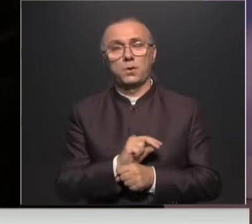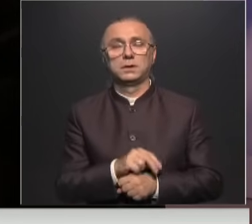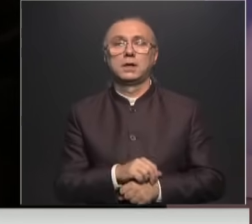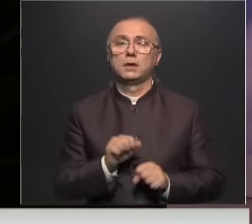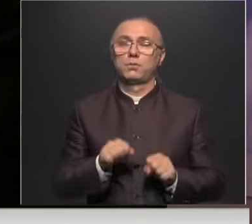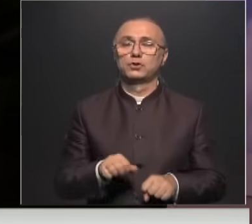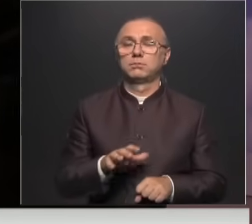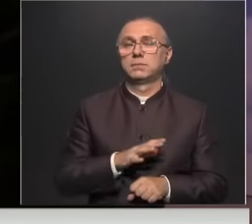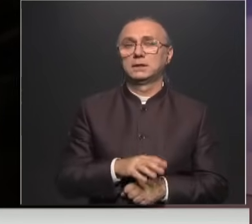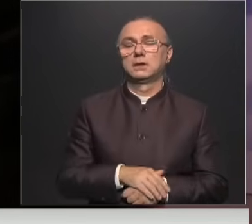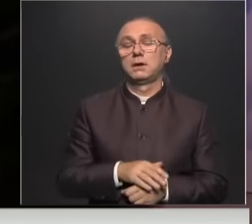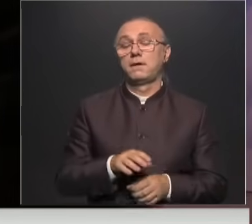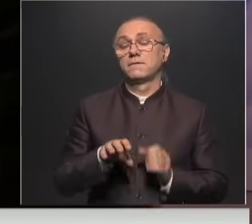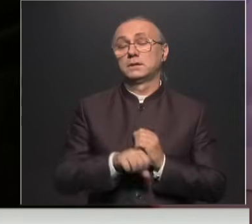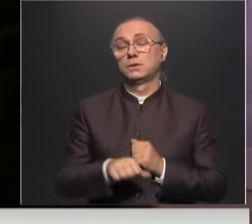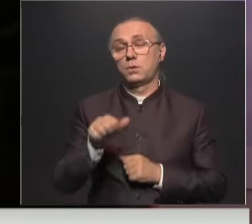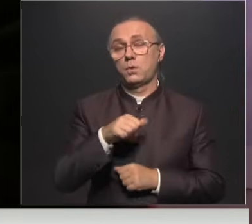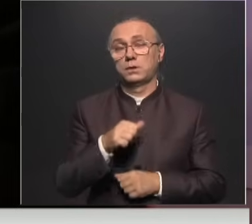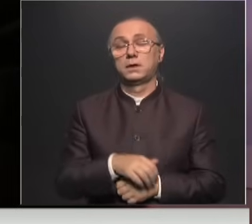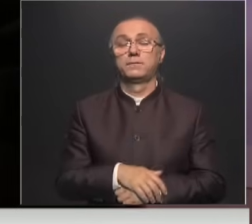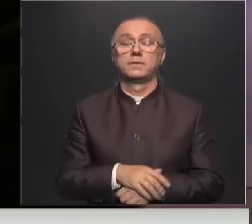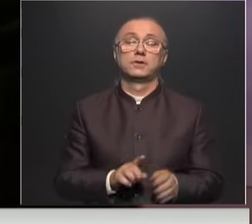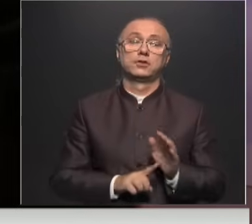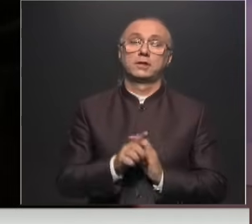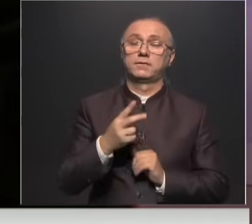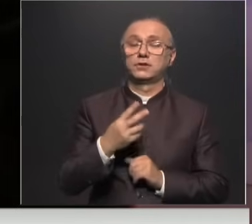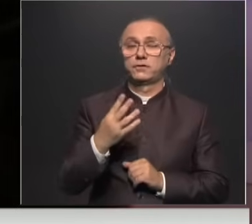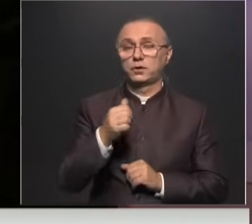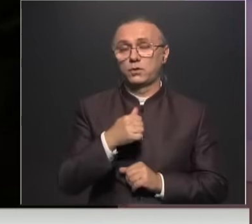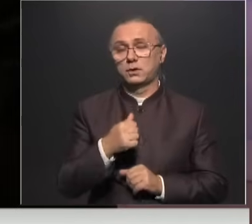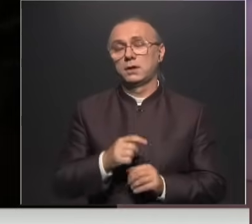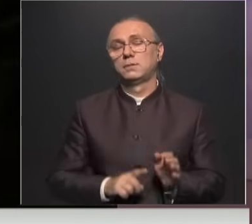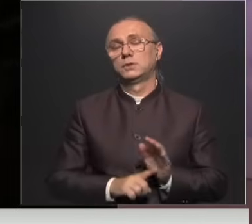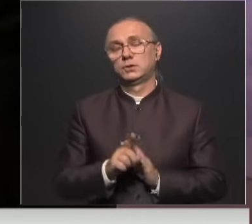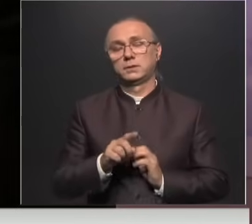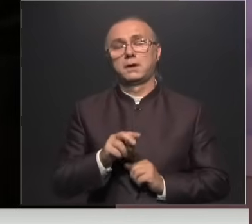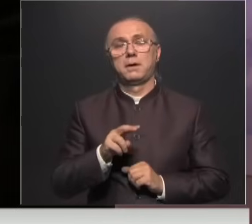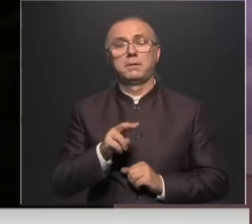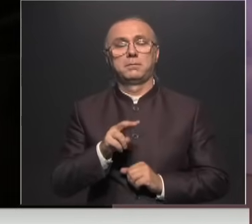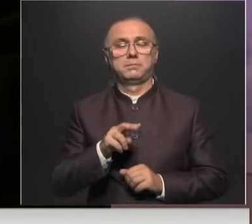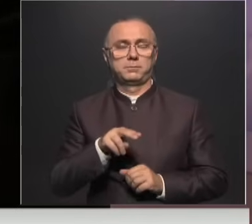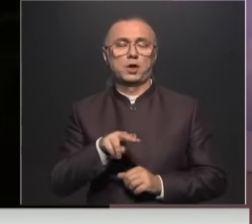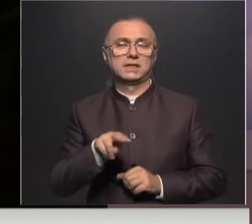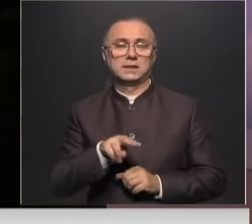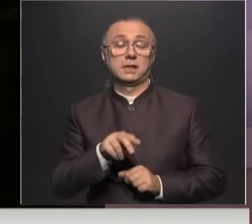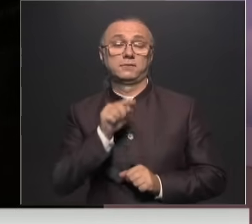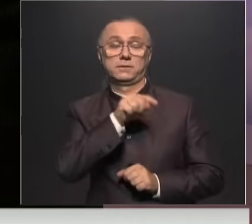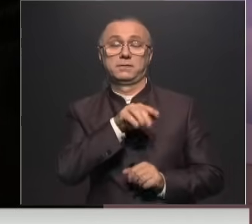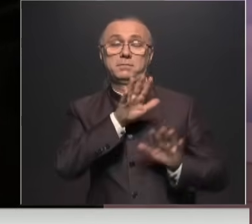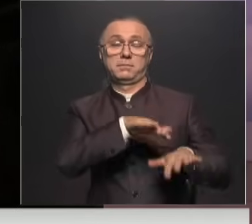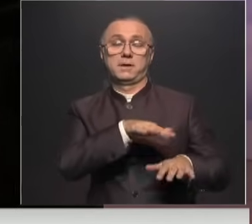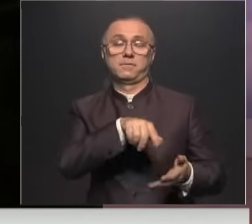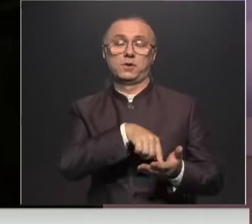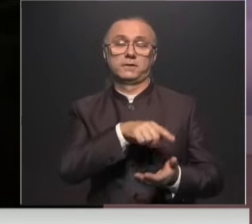может быть, к концу года, к началу 2024 года приступить протезирование непосредственно в Горловке. Это очень